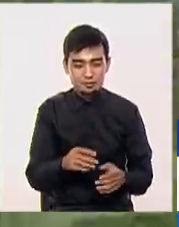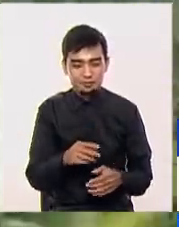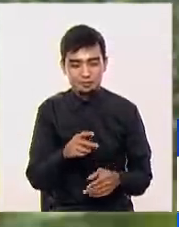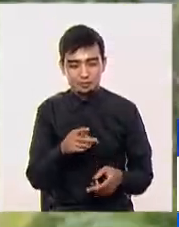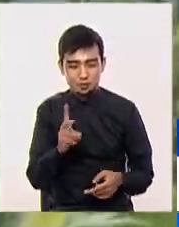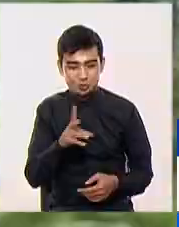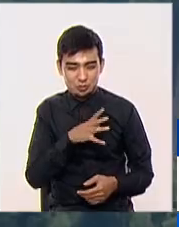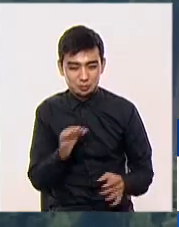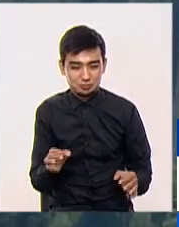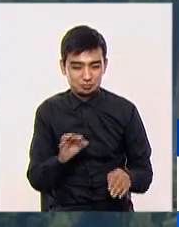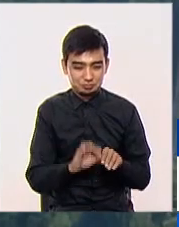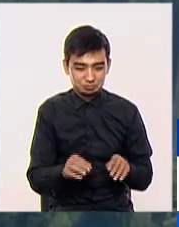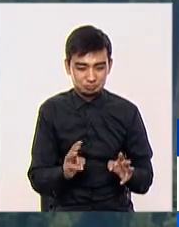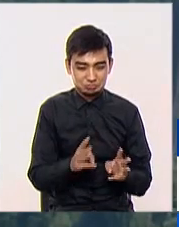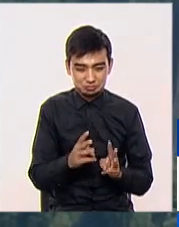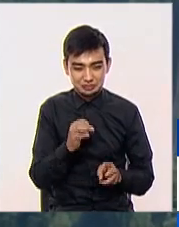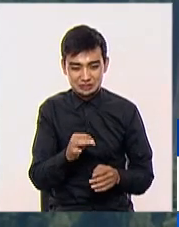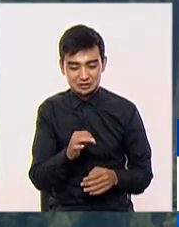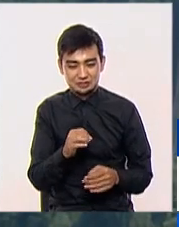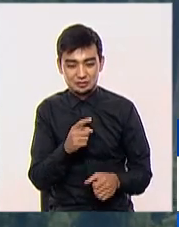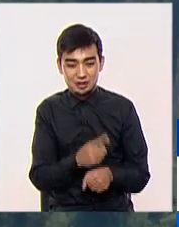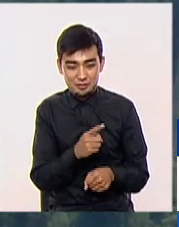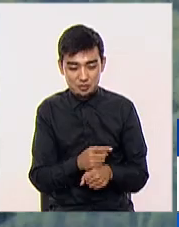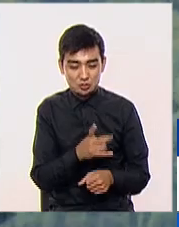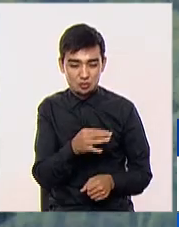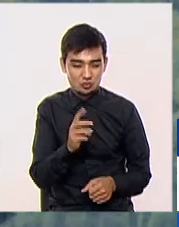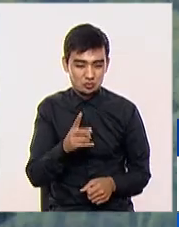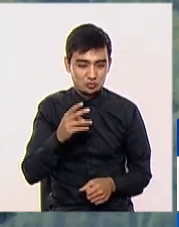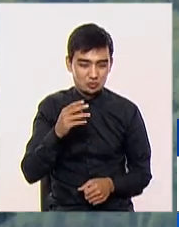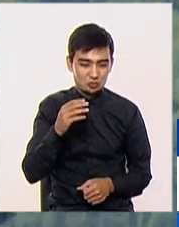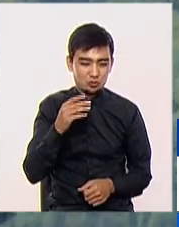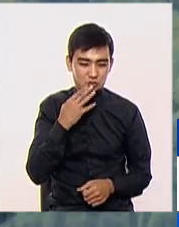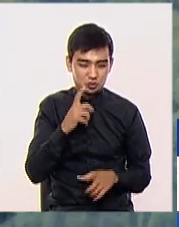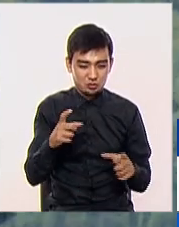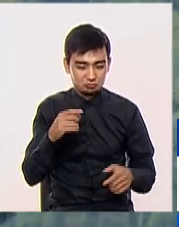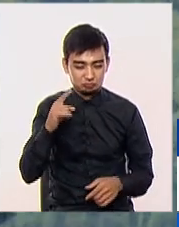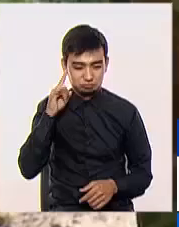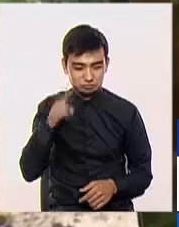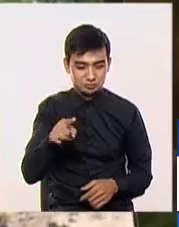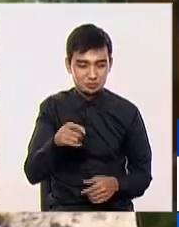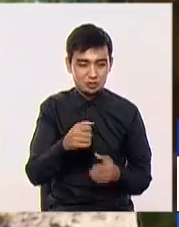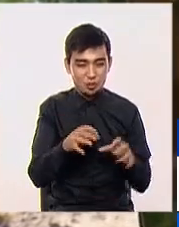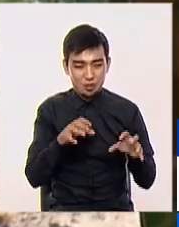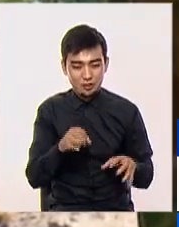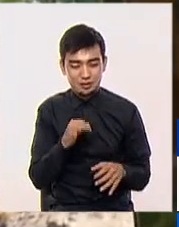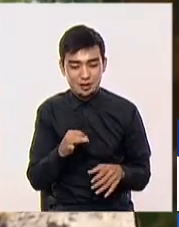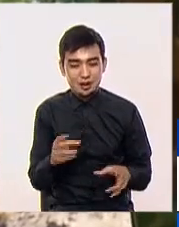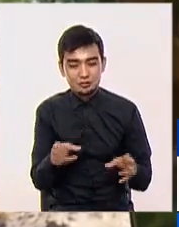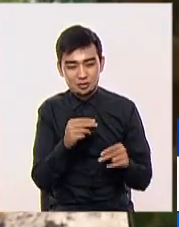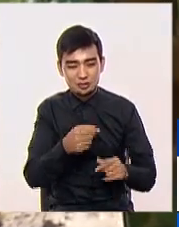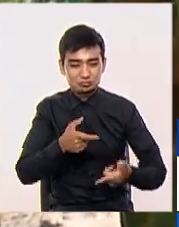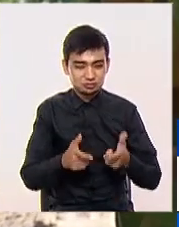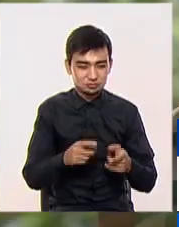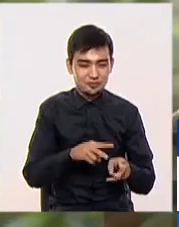хотя разводить огонь на территории нацпарка строго запрещено. Однако туристы проигнорировали это правило. К счастью, обошлось без